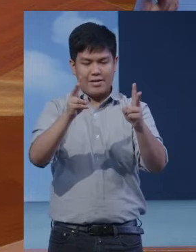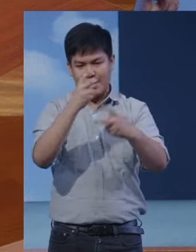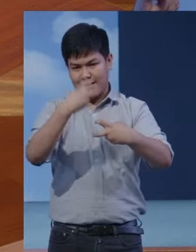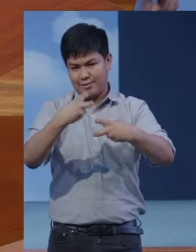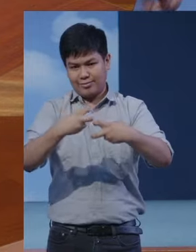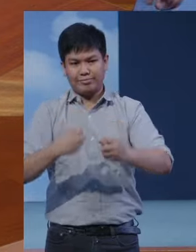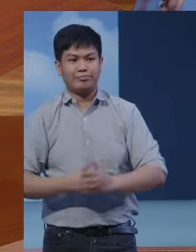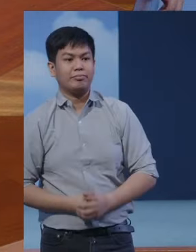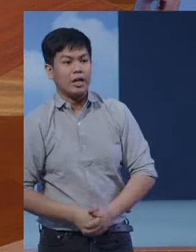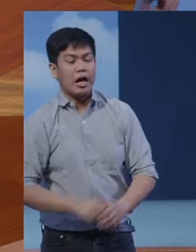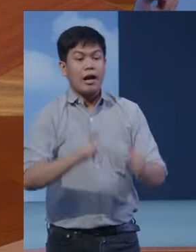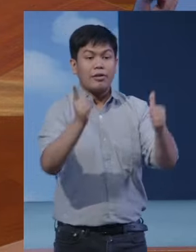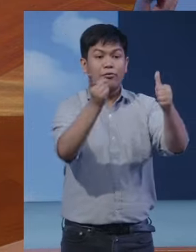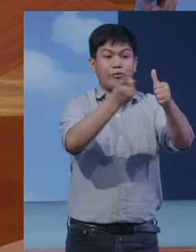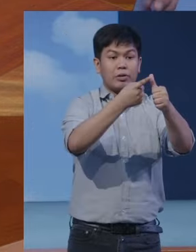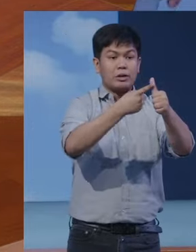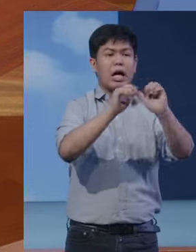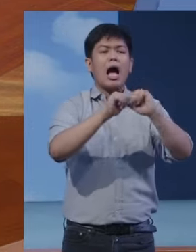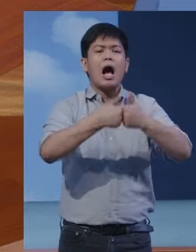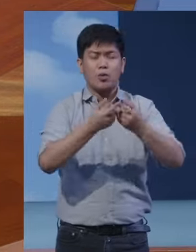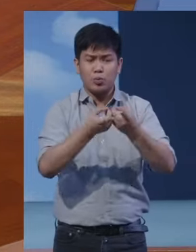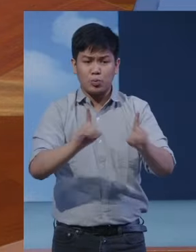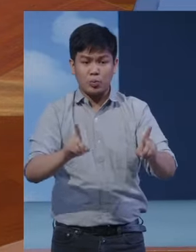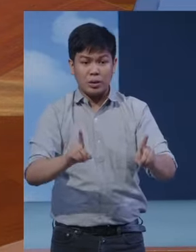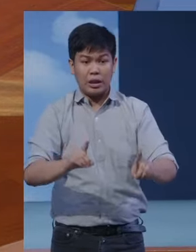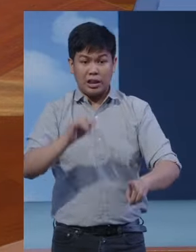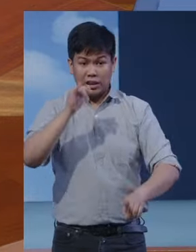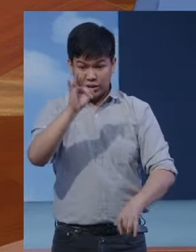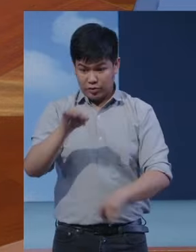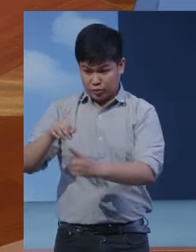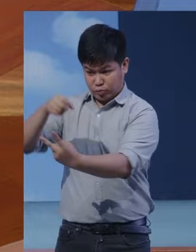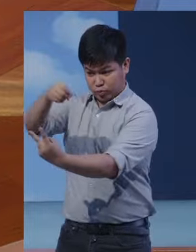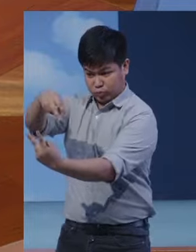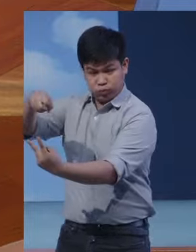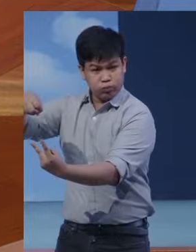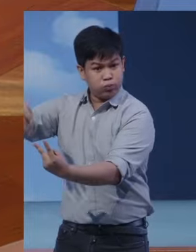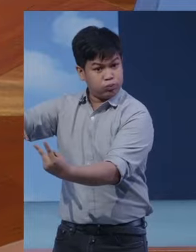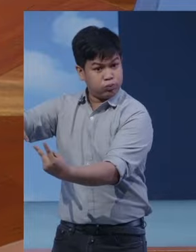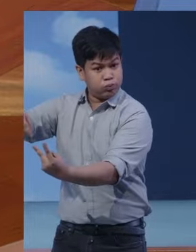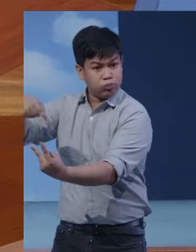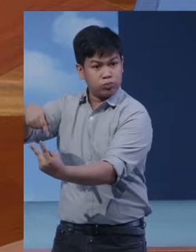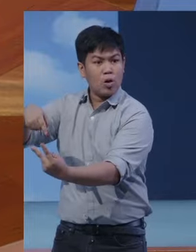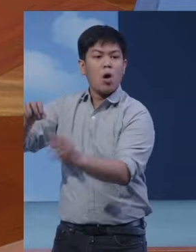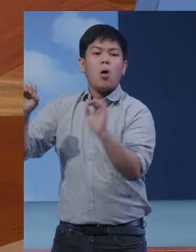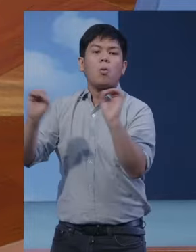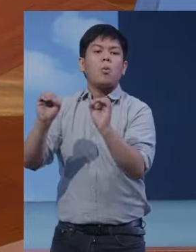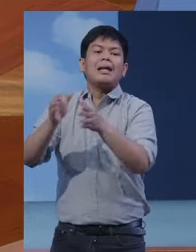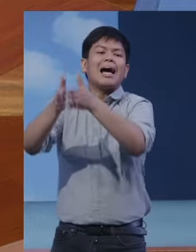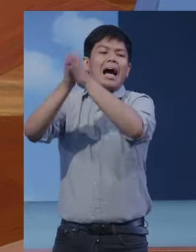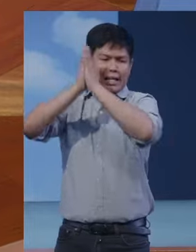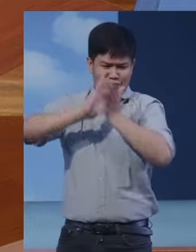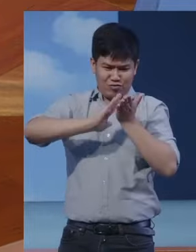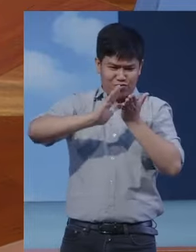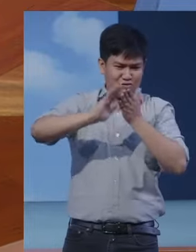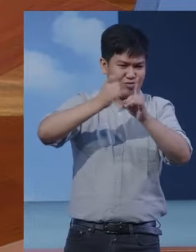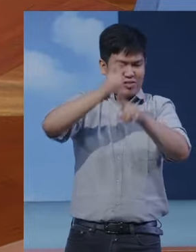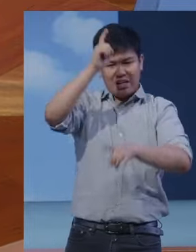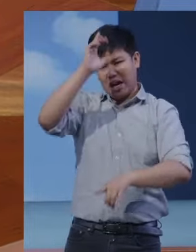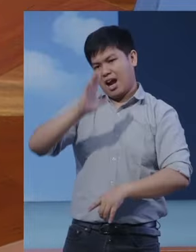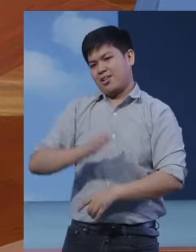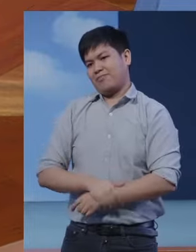walang pagsisising pangalo niya Ang lalim nung Tagalog no pangalo niya adultery po yon no